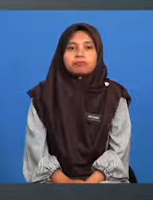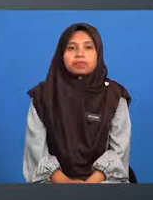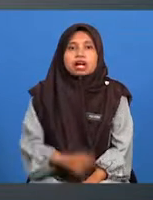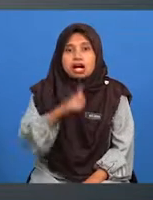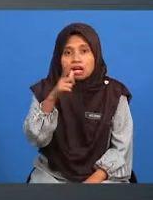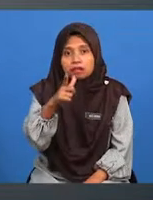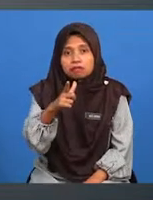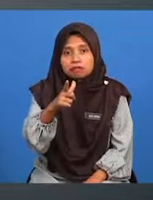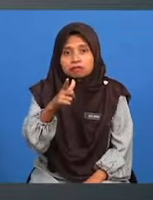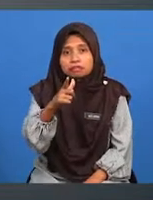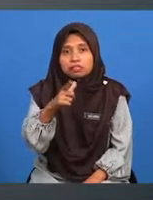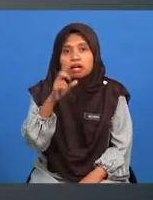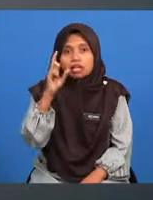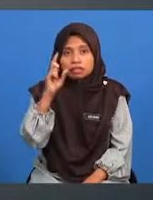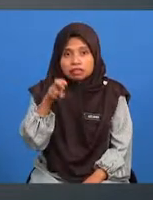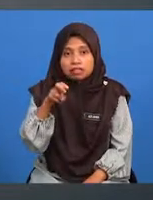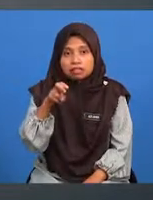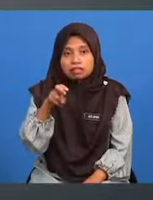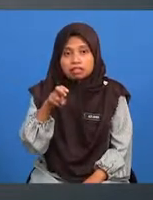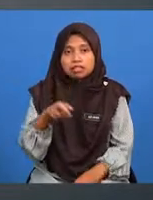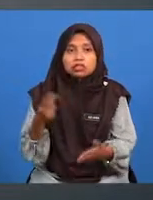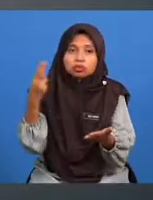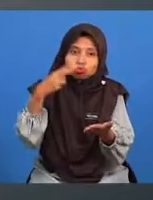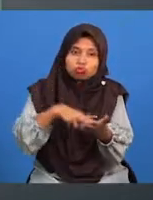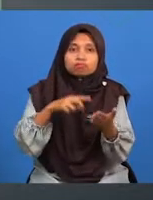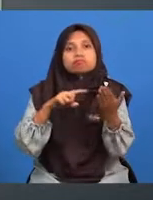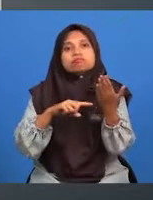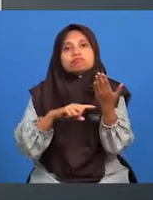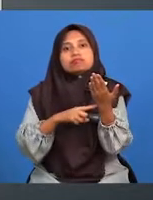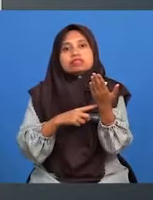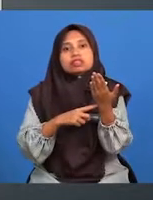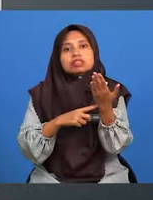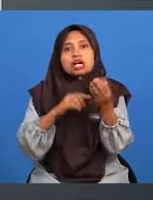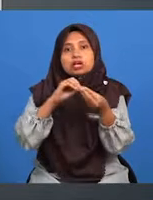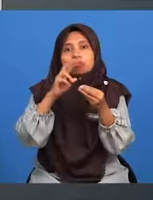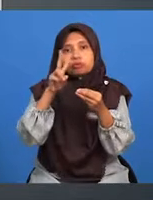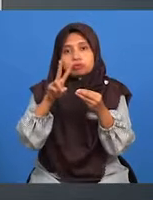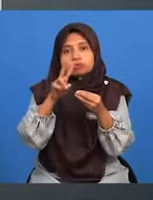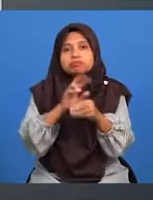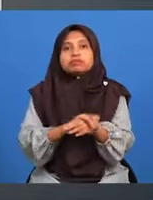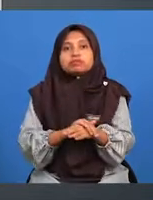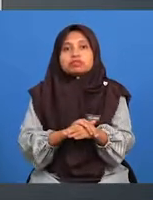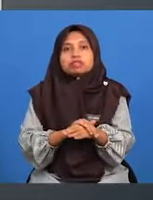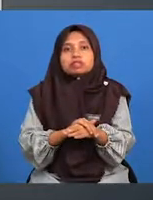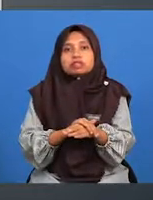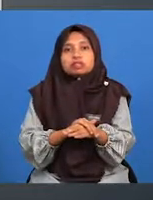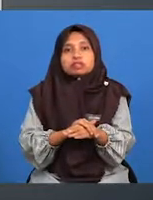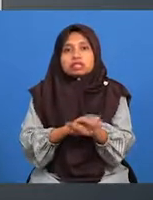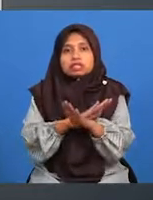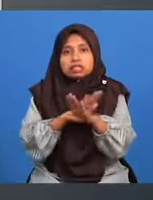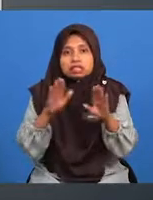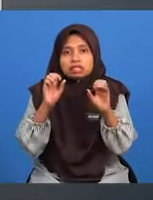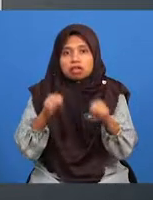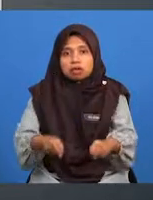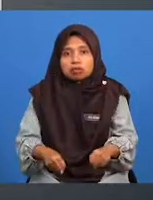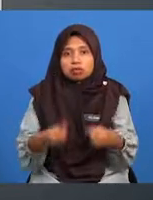ijab dan qabul tadi hendaklah diulang semula. Syarat yang kedua ialah sighah tidak boleh